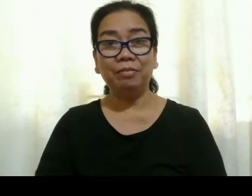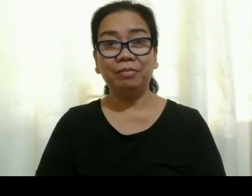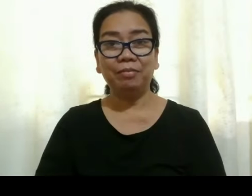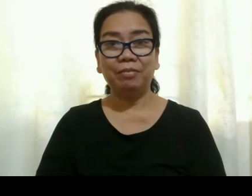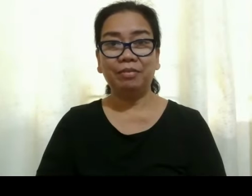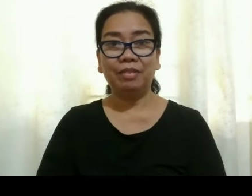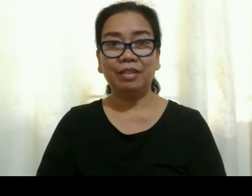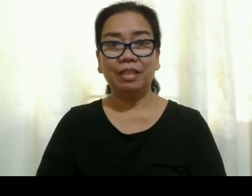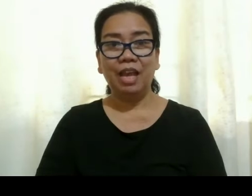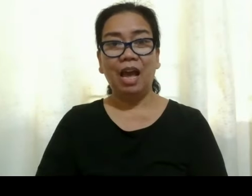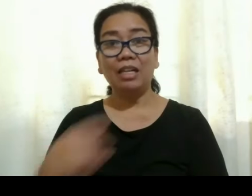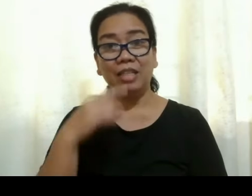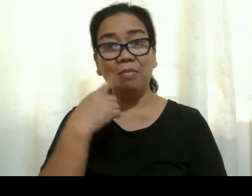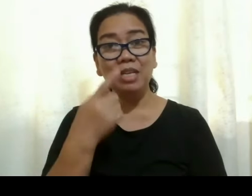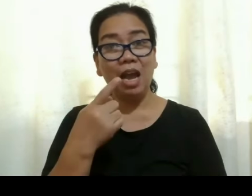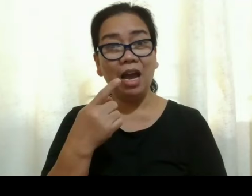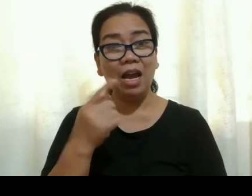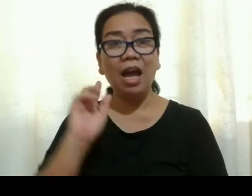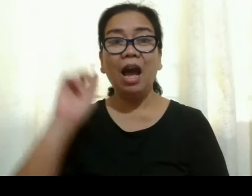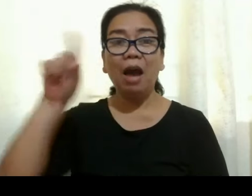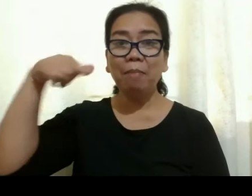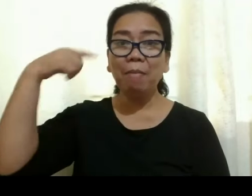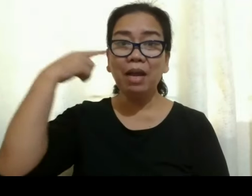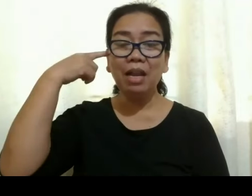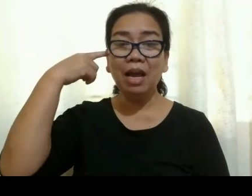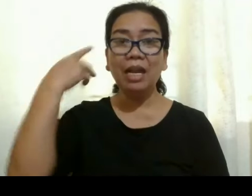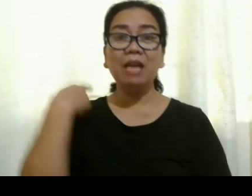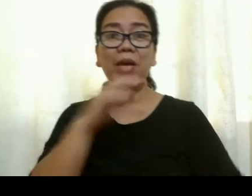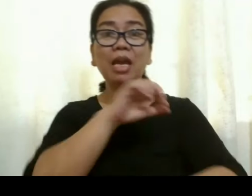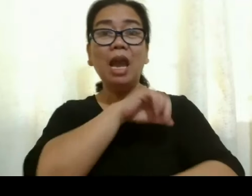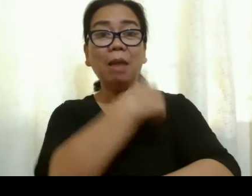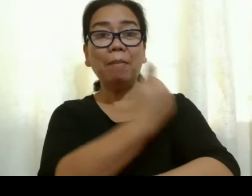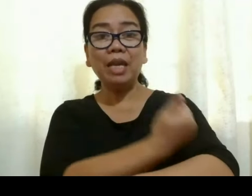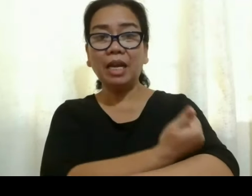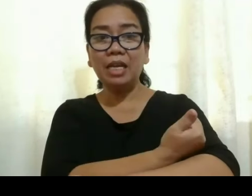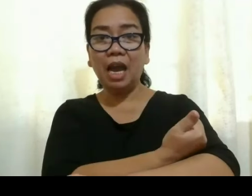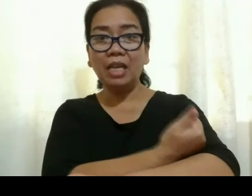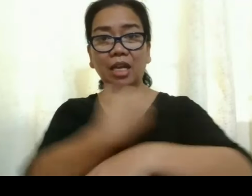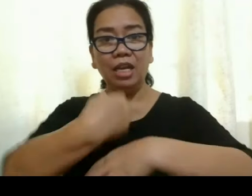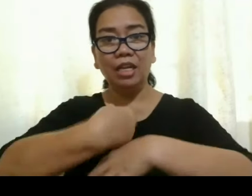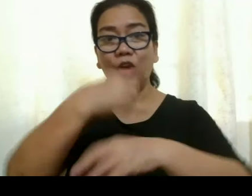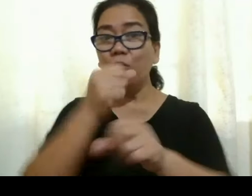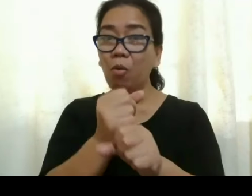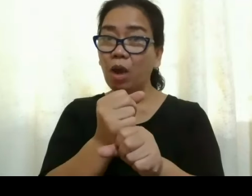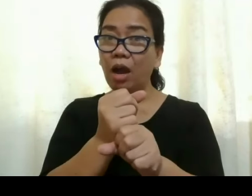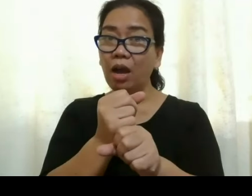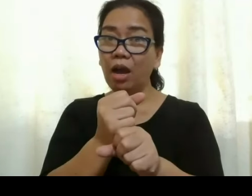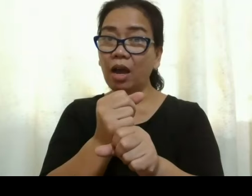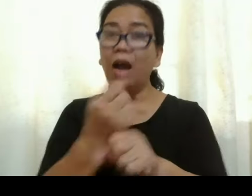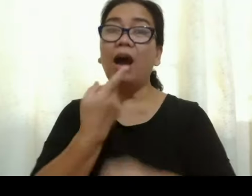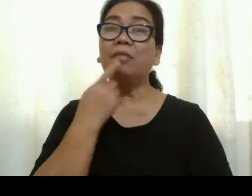tayo. Ang sabi niya, ang pamahalaan ay may kapangyarihan na